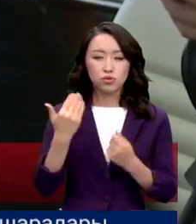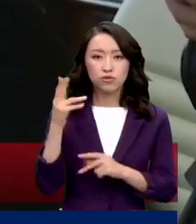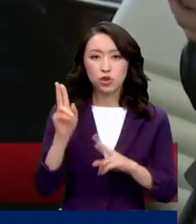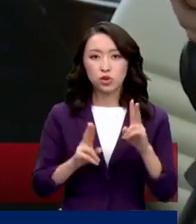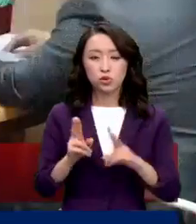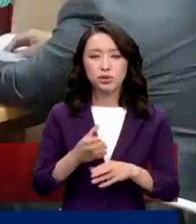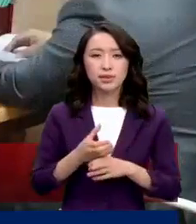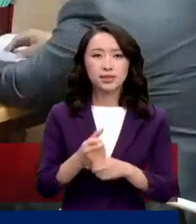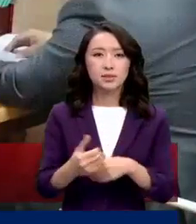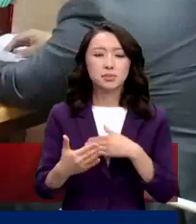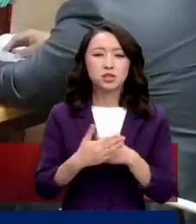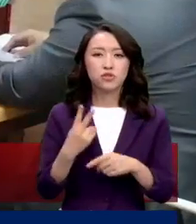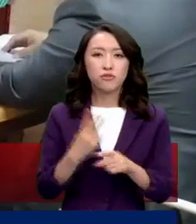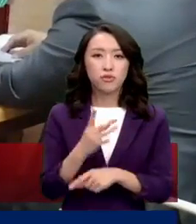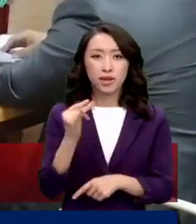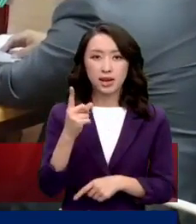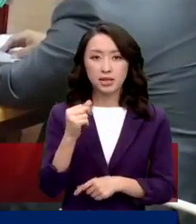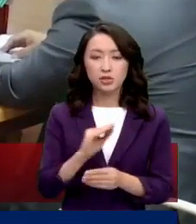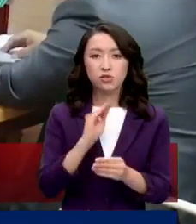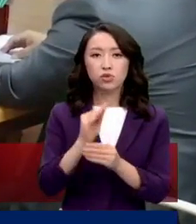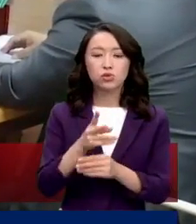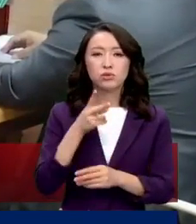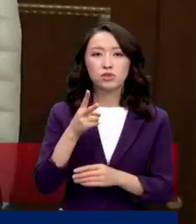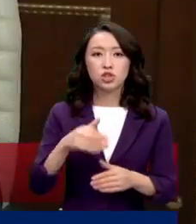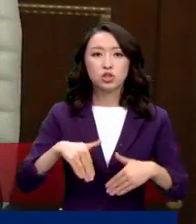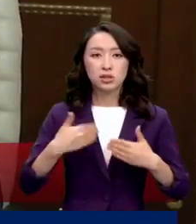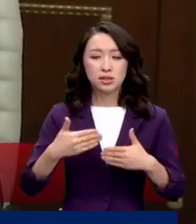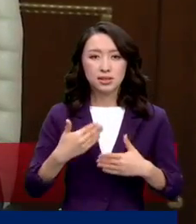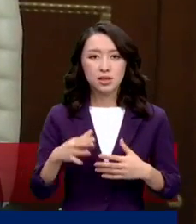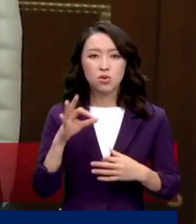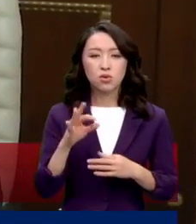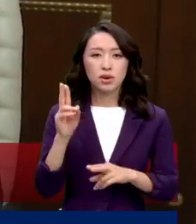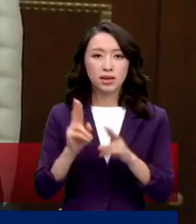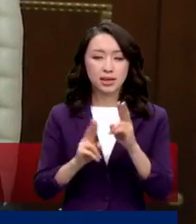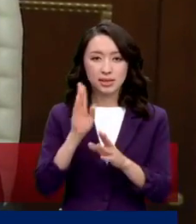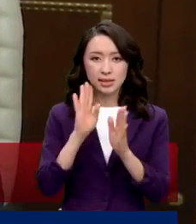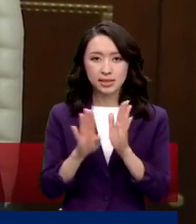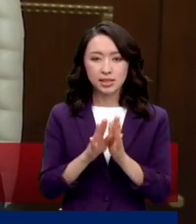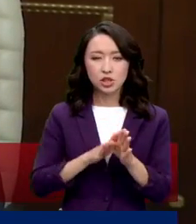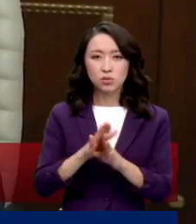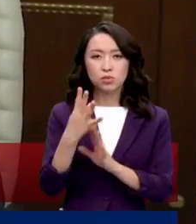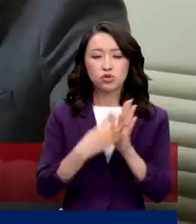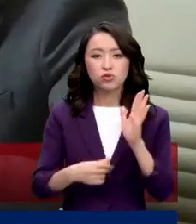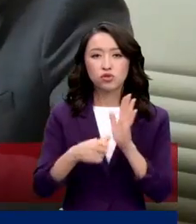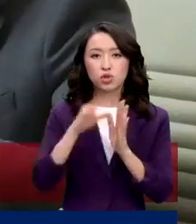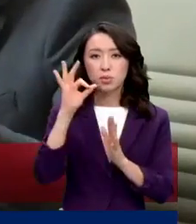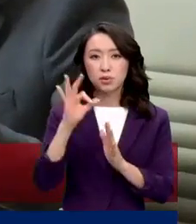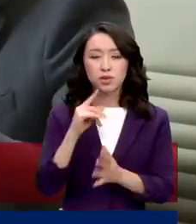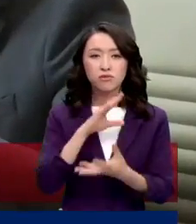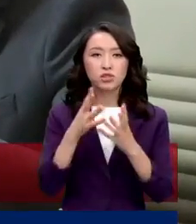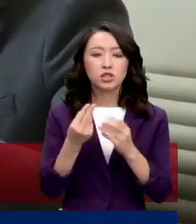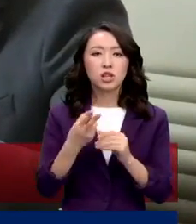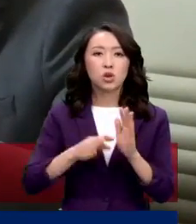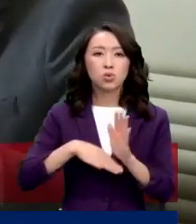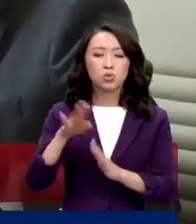норм сократилось почти в 2 раза. Внесенные 2000 рекомендаций Совета по этике исполнены на 96%. В целом, для